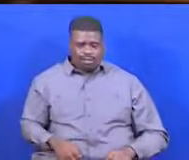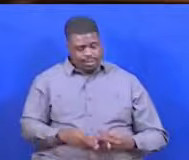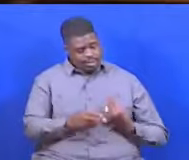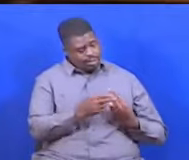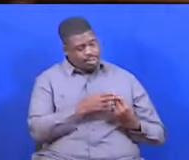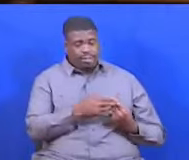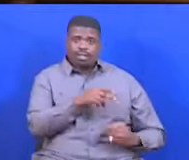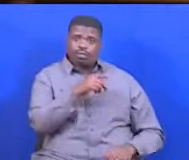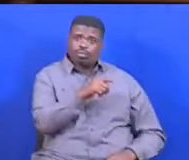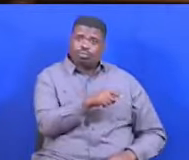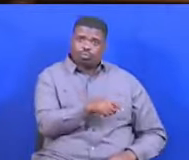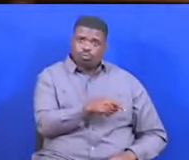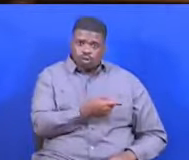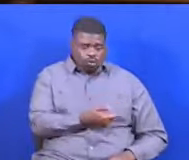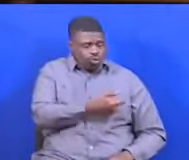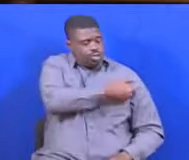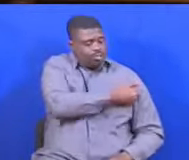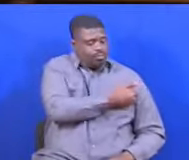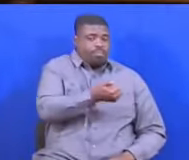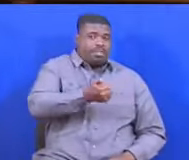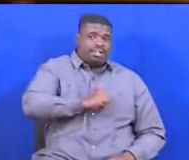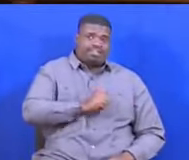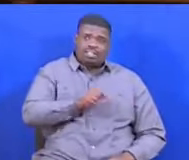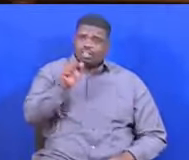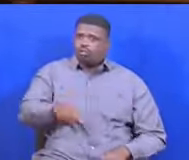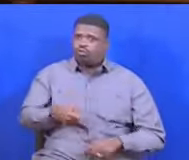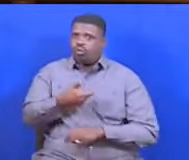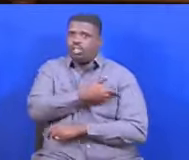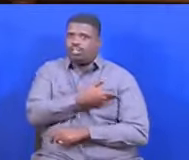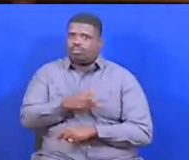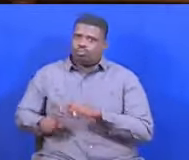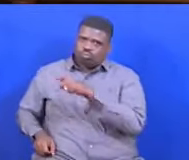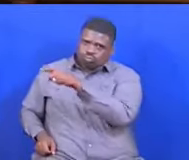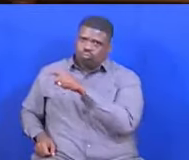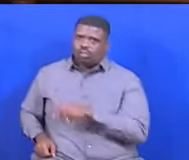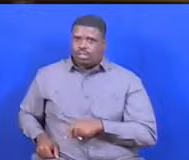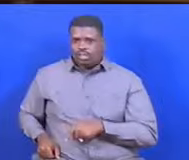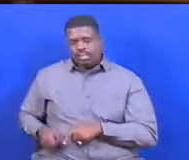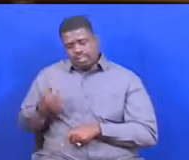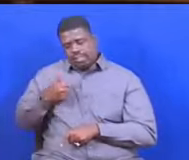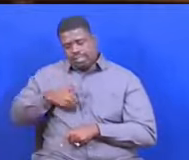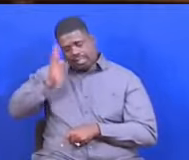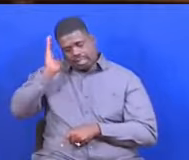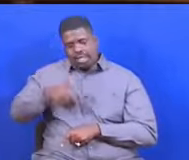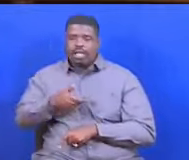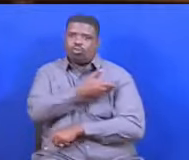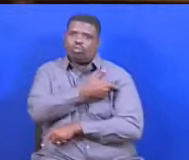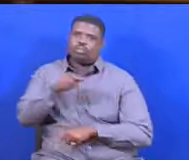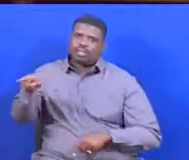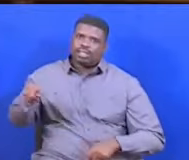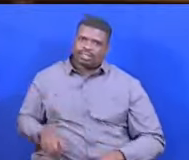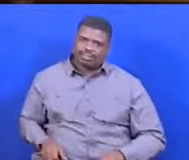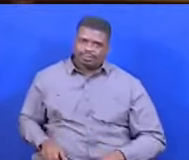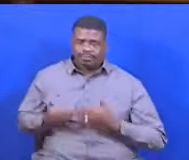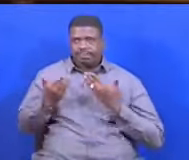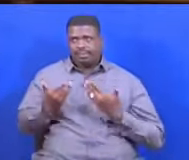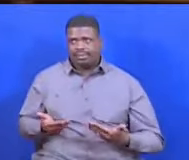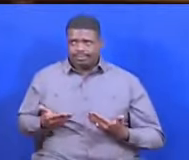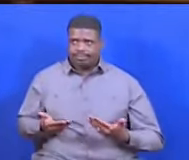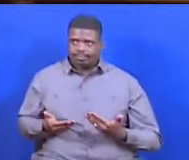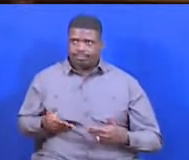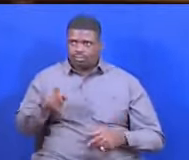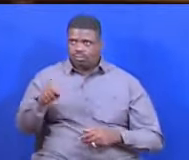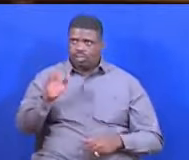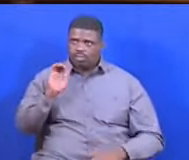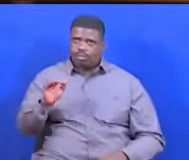huyo anayetibu hospitali binafsi ndo anayetibu saa nyingine hospitali ya serikali. Sasa na kule